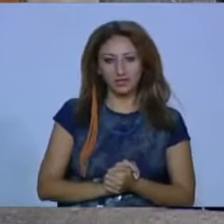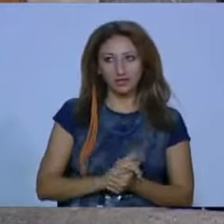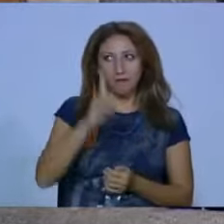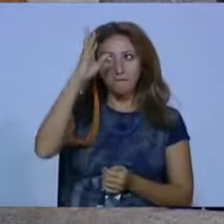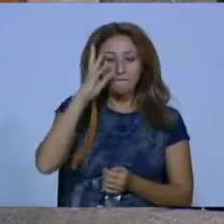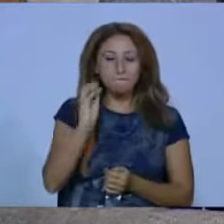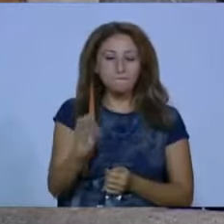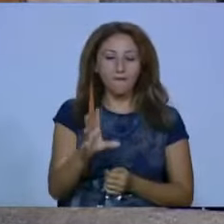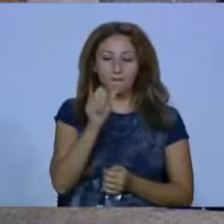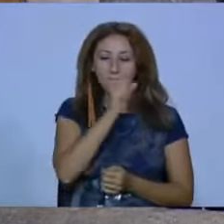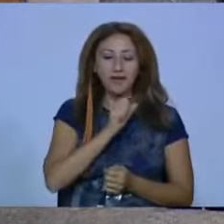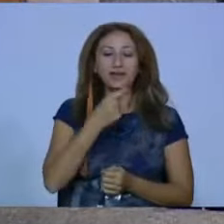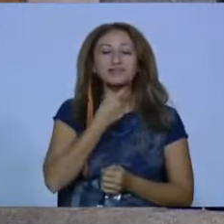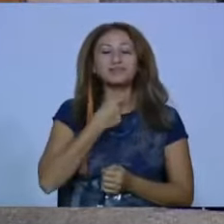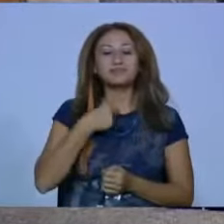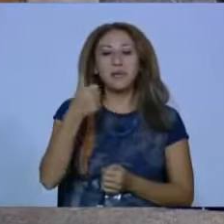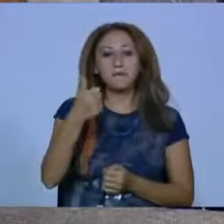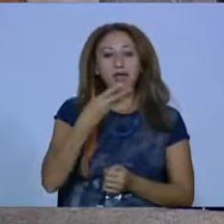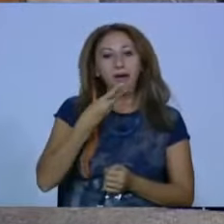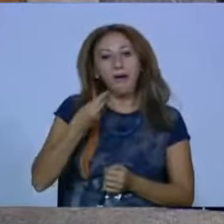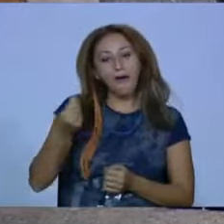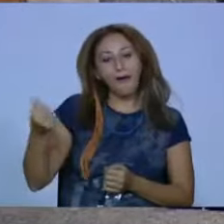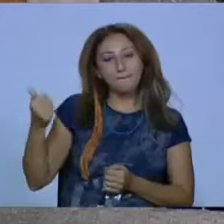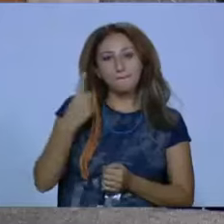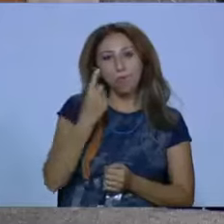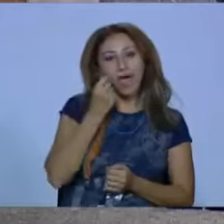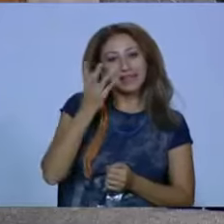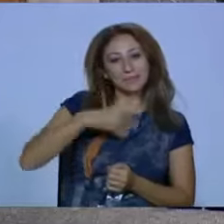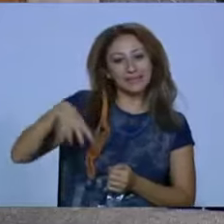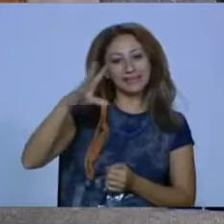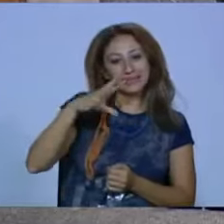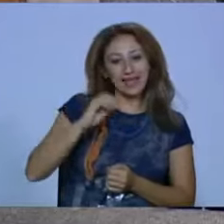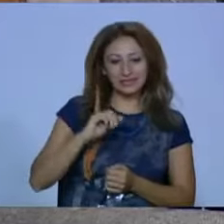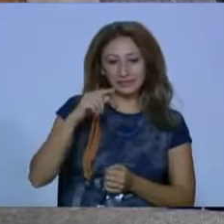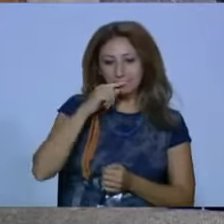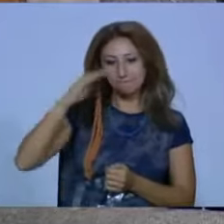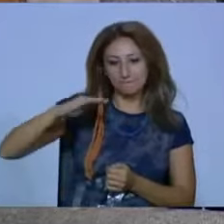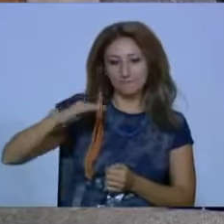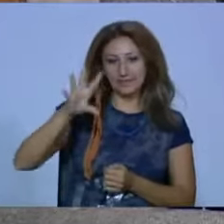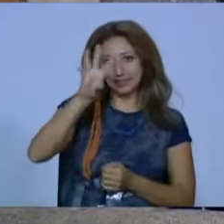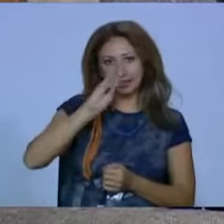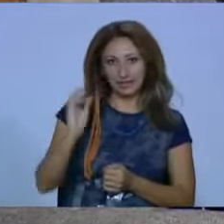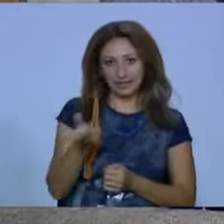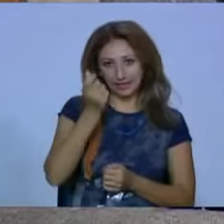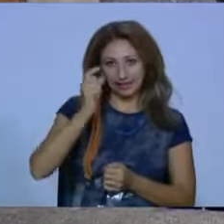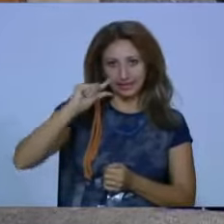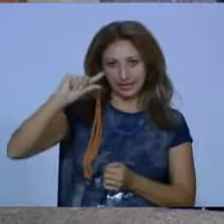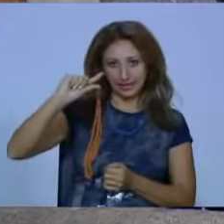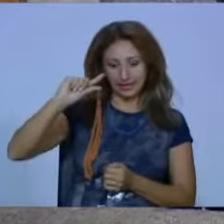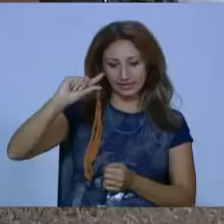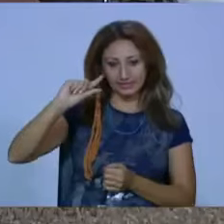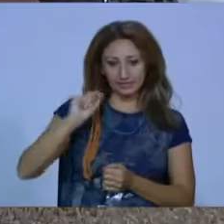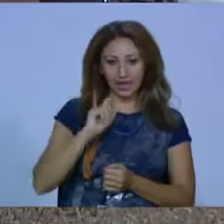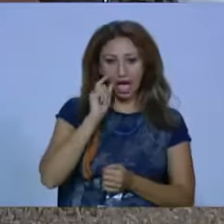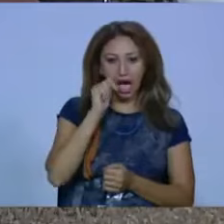ربنا ليهم ولبنتهم. معنا في واحد من الناس النهاردة الطفلة هند ووالدها الأستاذ